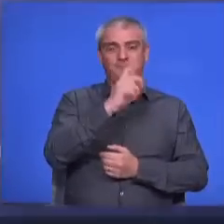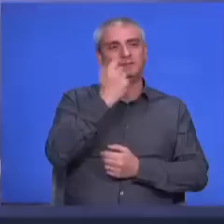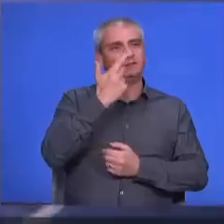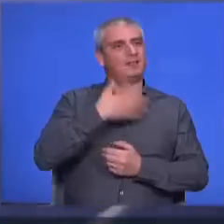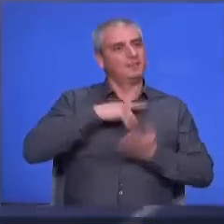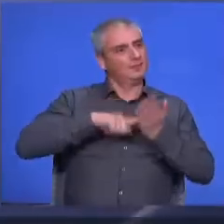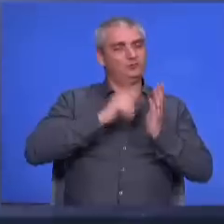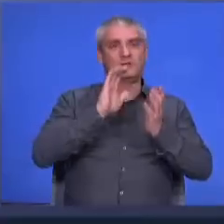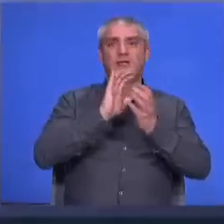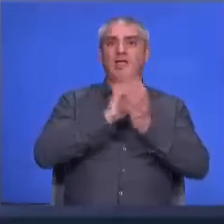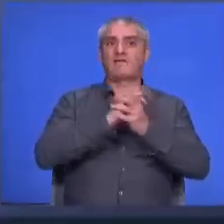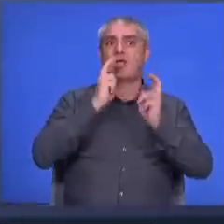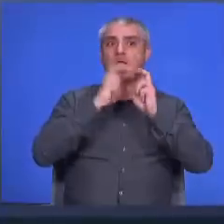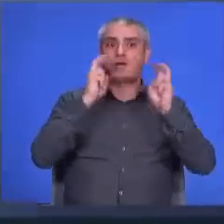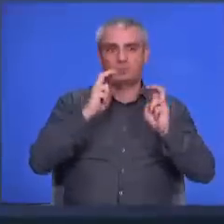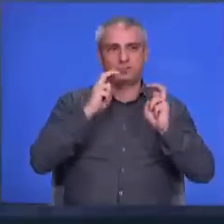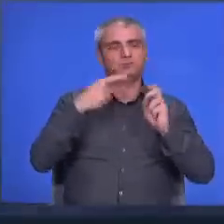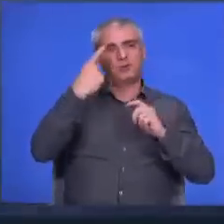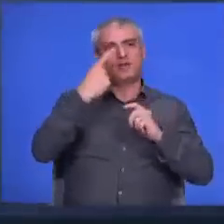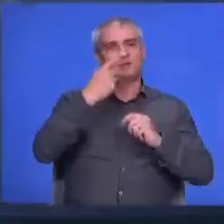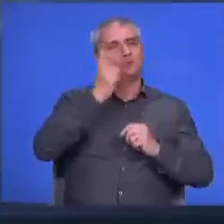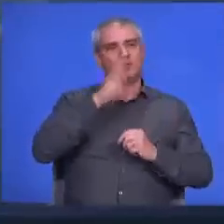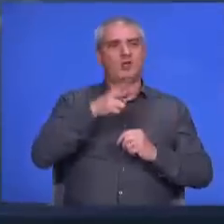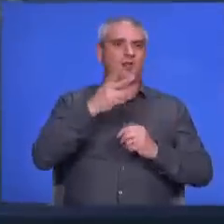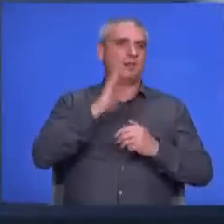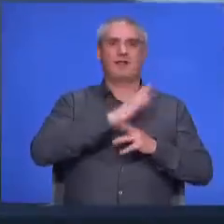העמותה, יום אחד ולדימיר יוכל להפסיק לחכב